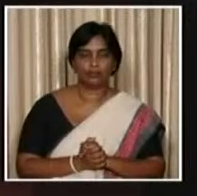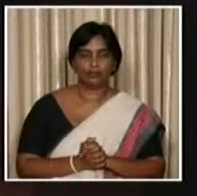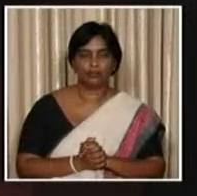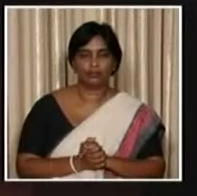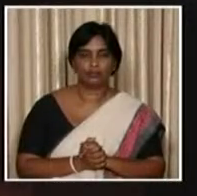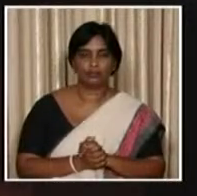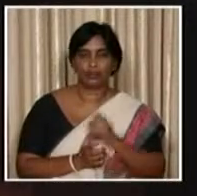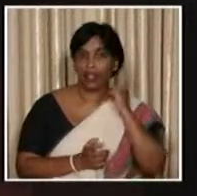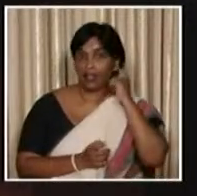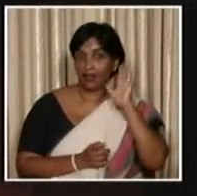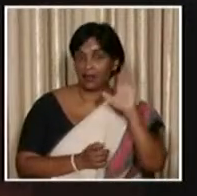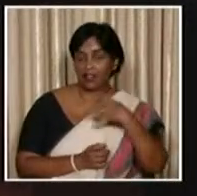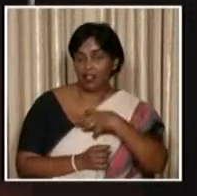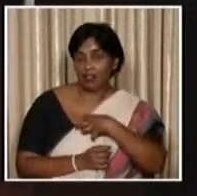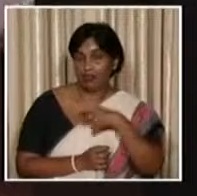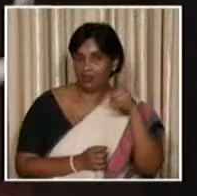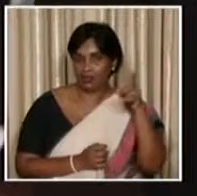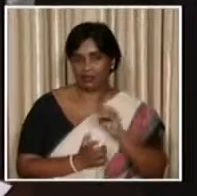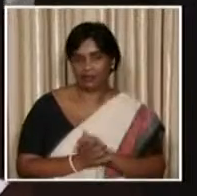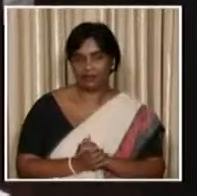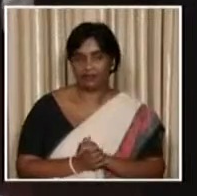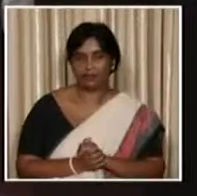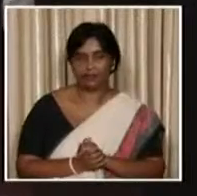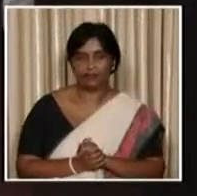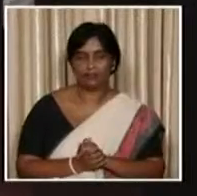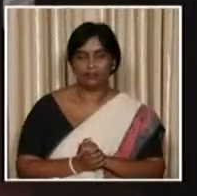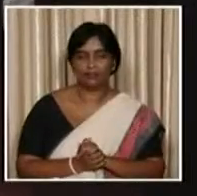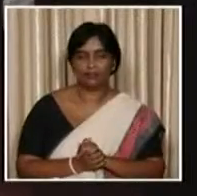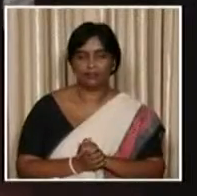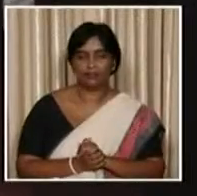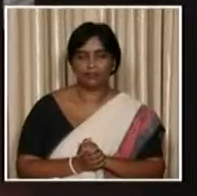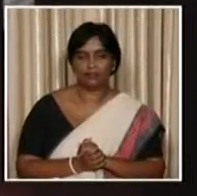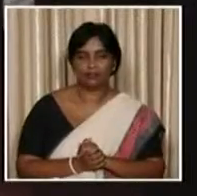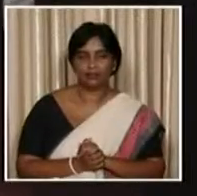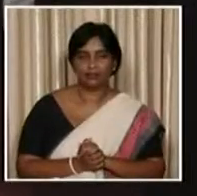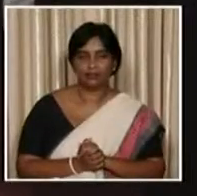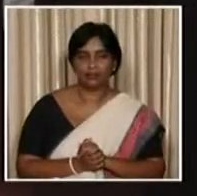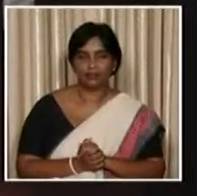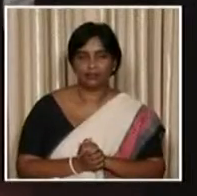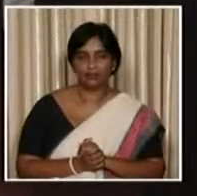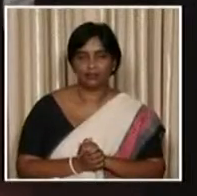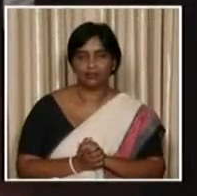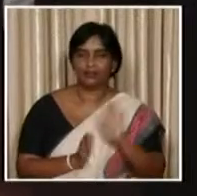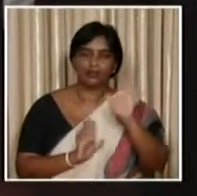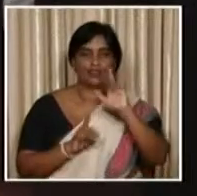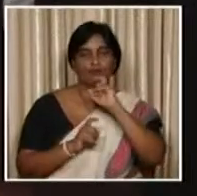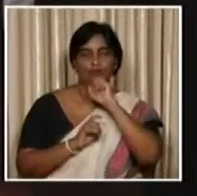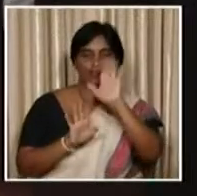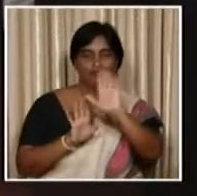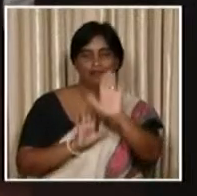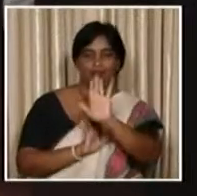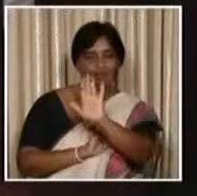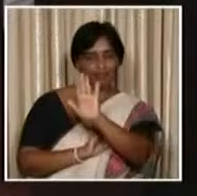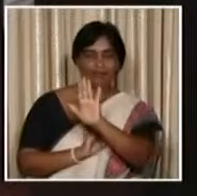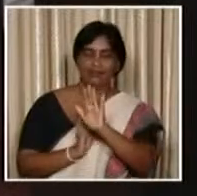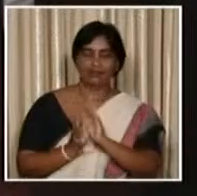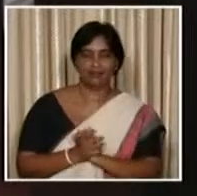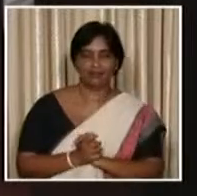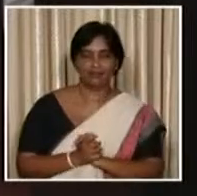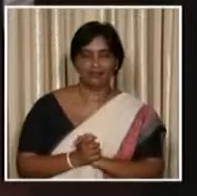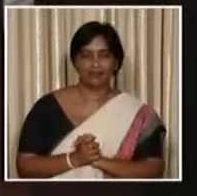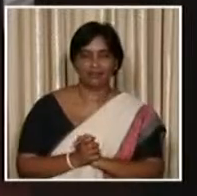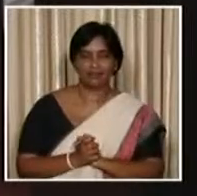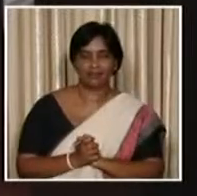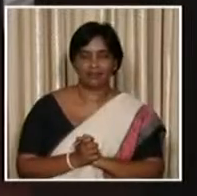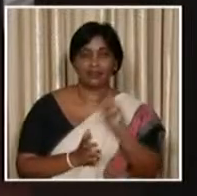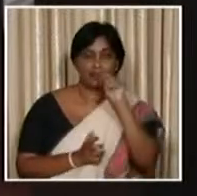එතුමාට ඇහෙන්නේ කියන්නේ එතුමාට දුක හිතේ. හරි. නැ මේක නඩුවට සම්බන්ධ නැහැ කියන කමල් නැ නෛත්‍යපාලකගේ ගෝලයා